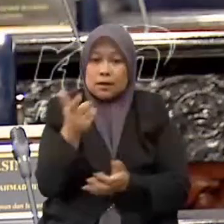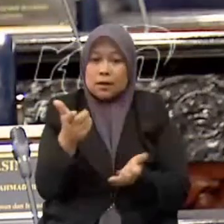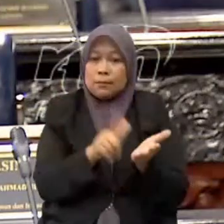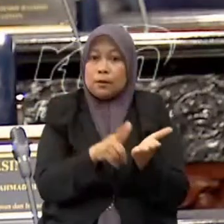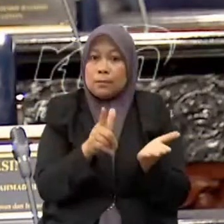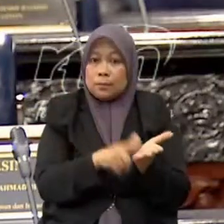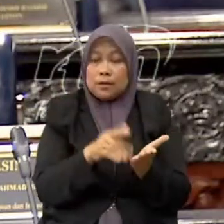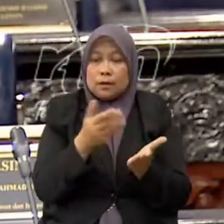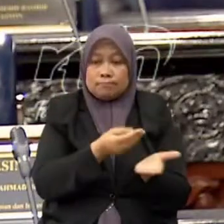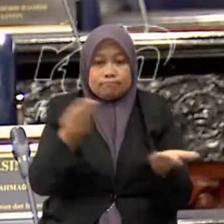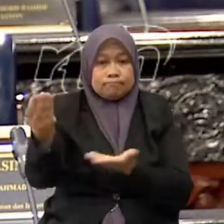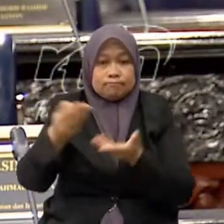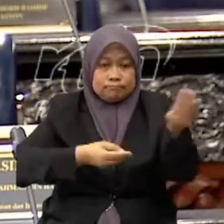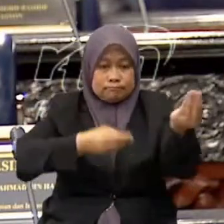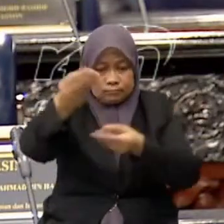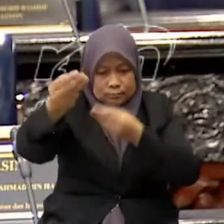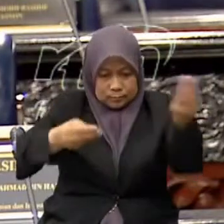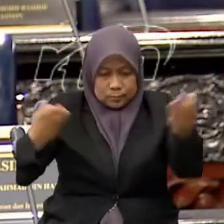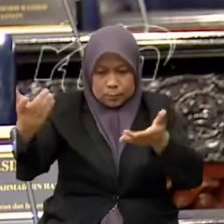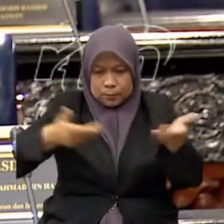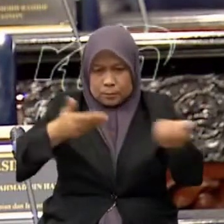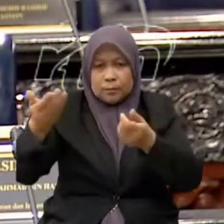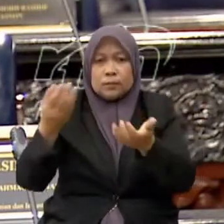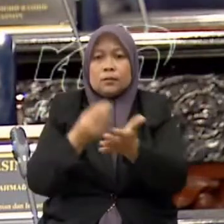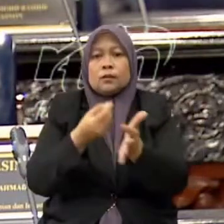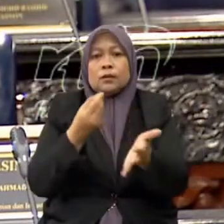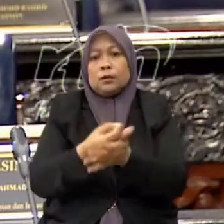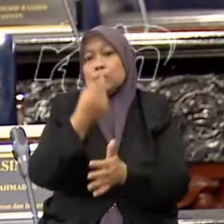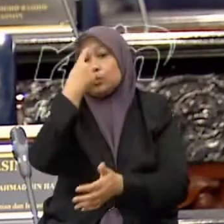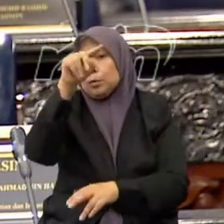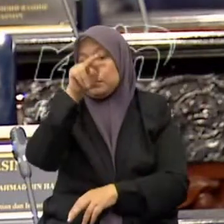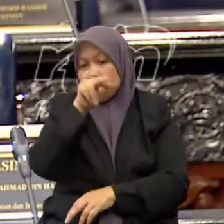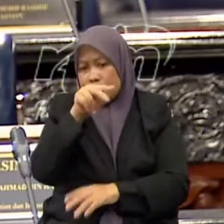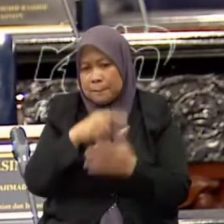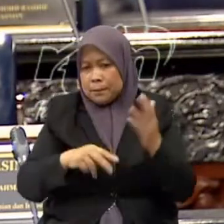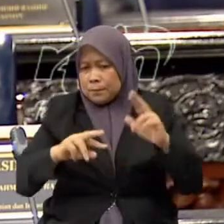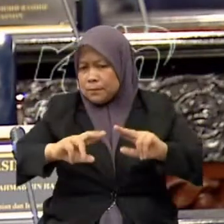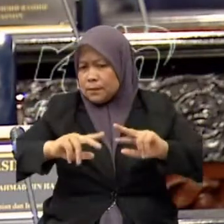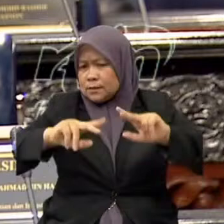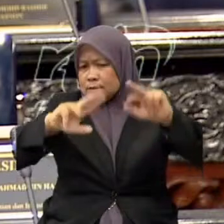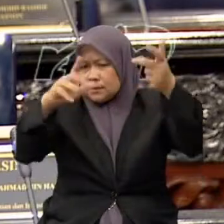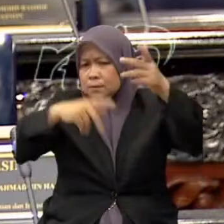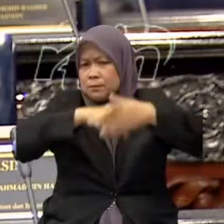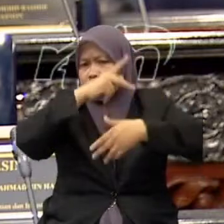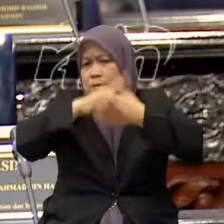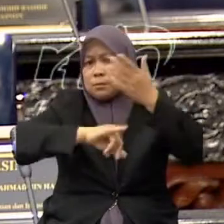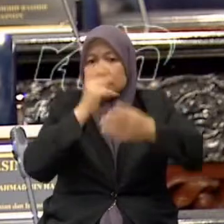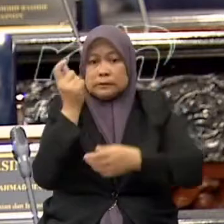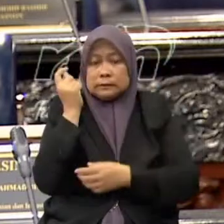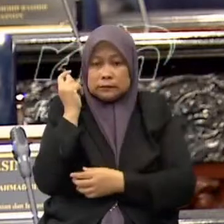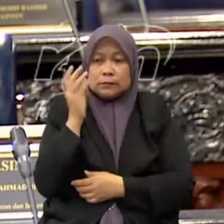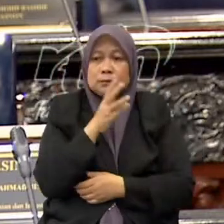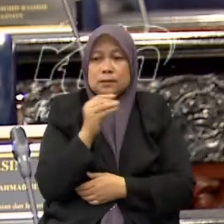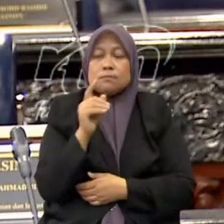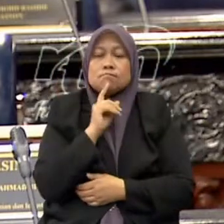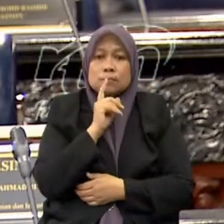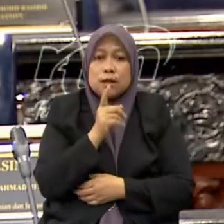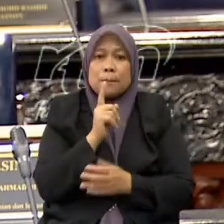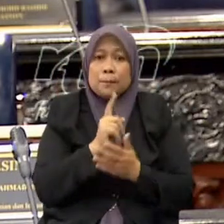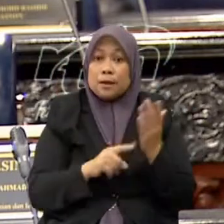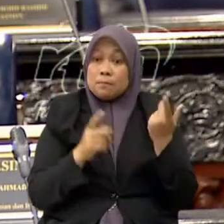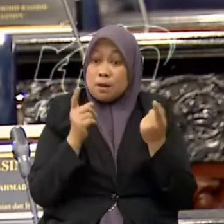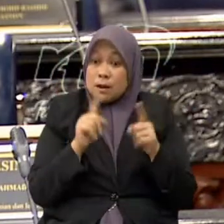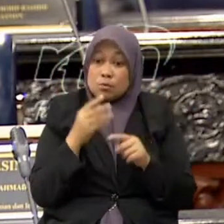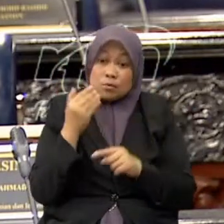laporan ini akan sampai ke peringkat kementerian keuangan untuk melihat prestasi Project yang telah dijadikan tadi sudah pasti apa